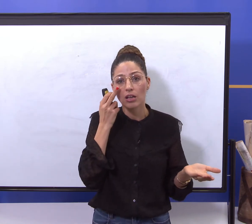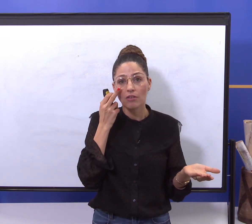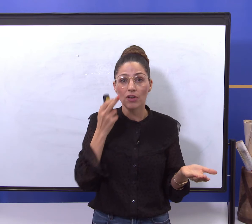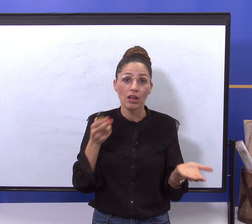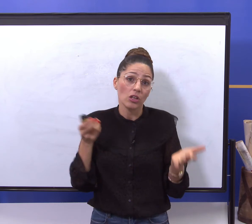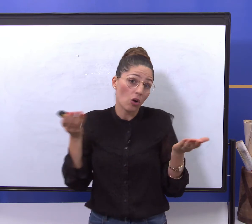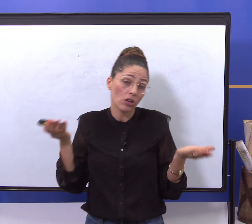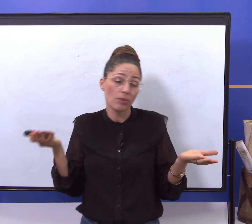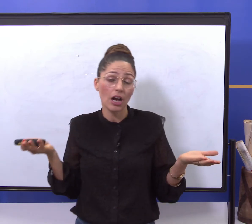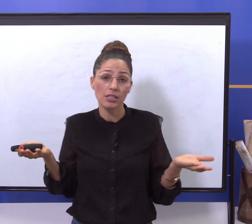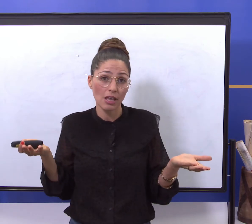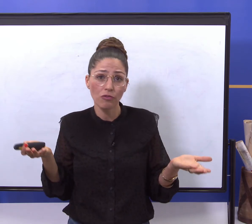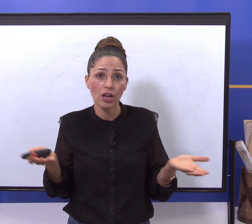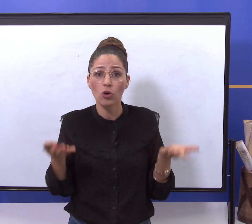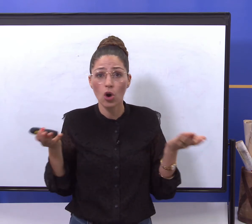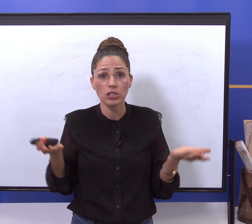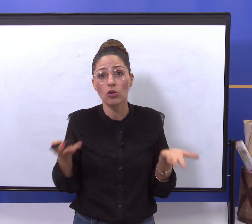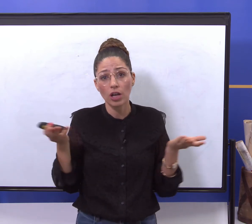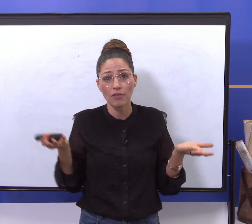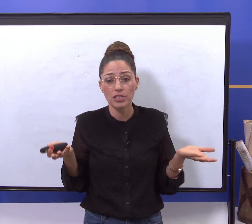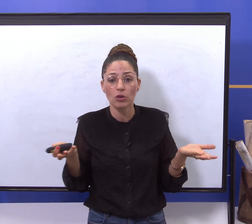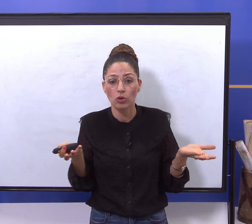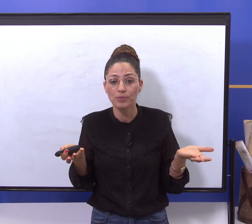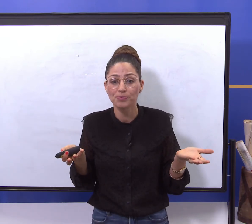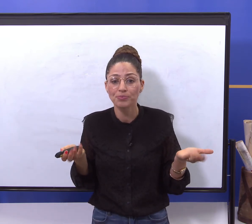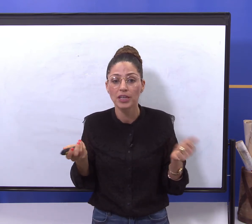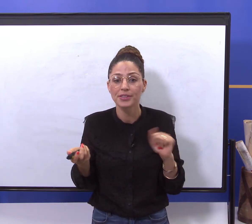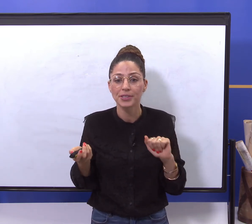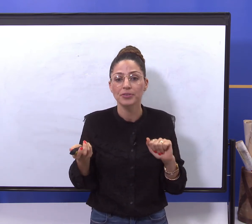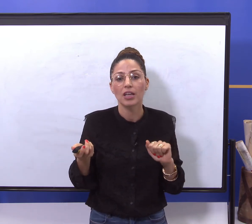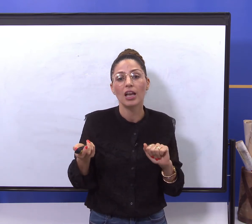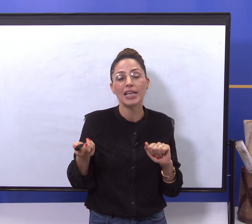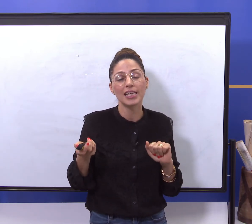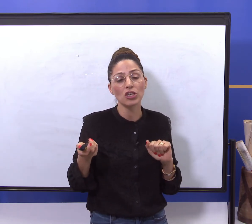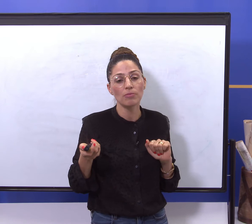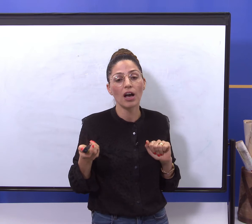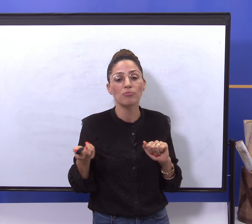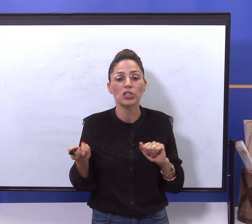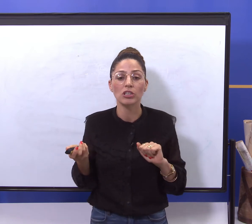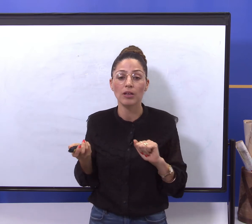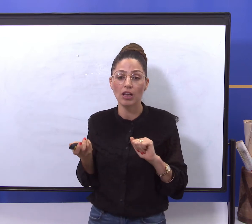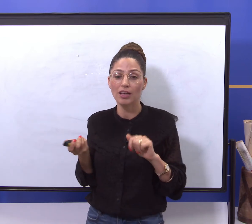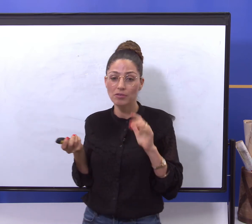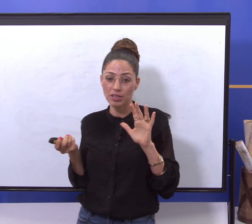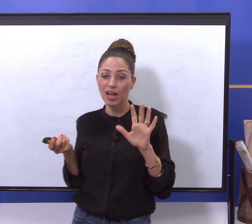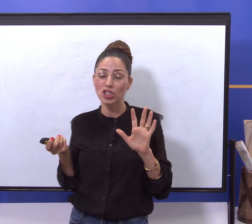מעגל, ויכול גם לקחת ספל או כוס או כל חפץ עגול, ליצירה של מירב בן שין, סליחה, של